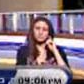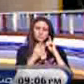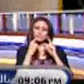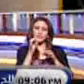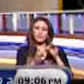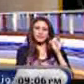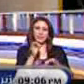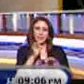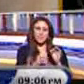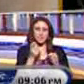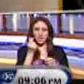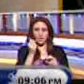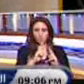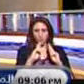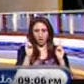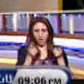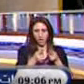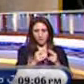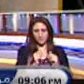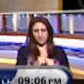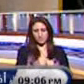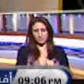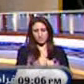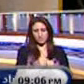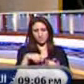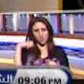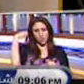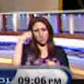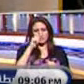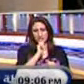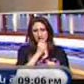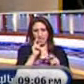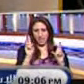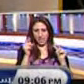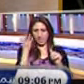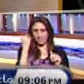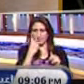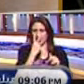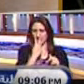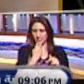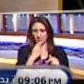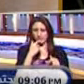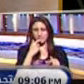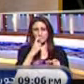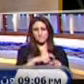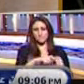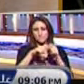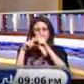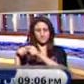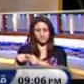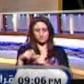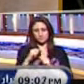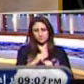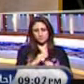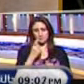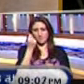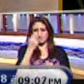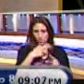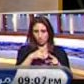الأموال العامة العليا قررت إعادة أنس الفقي وزير الإعلام الأسبق من سرايا النيابة إلى محبسه بعد أن طلب سداد